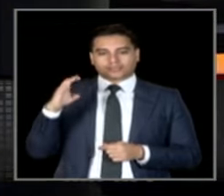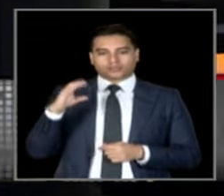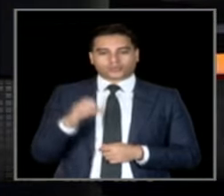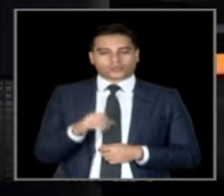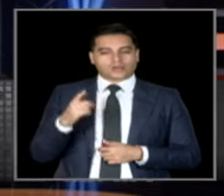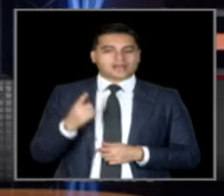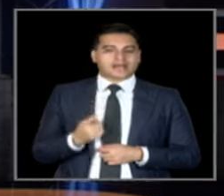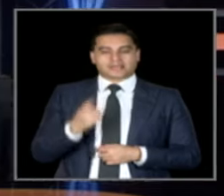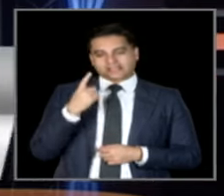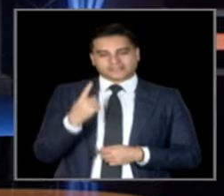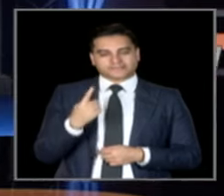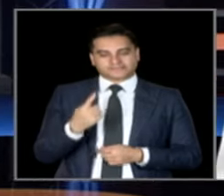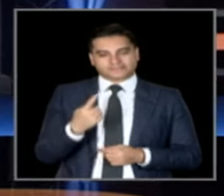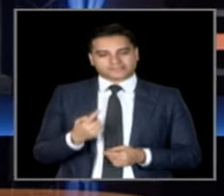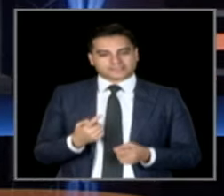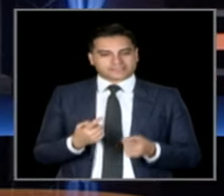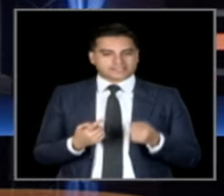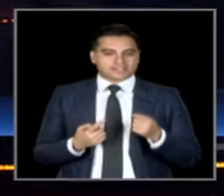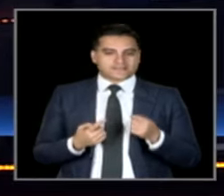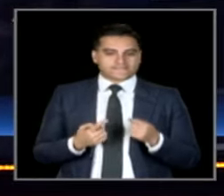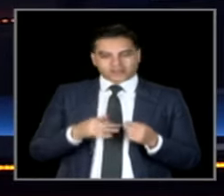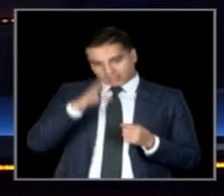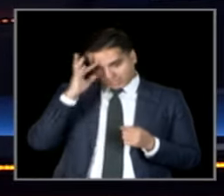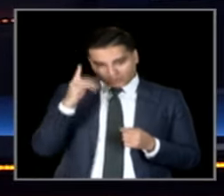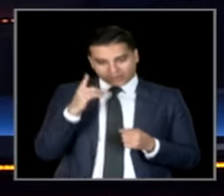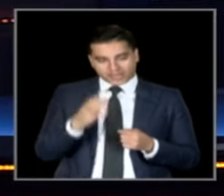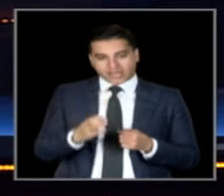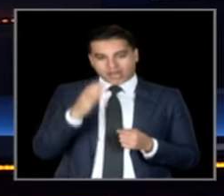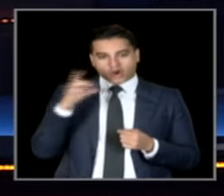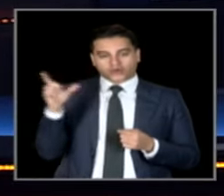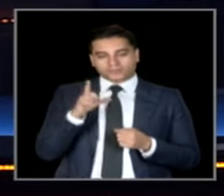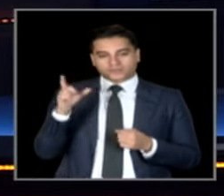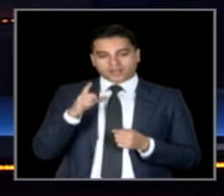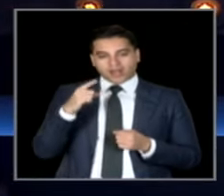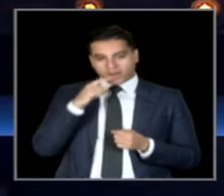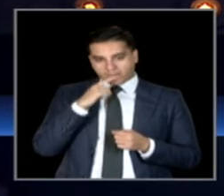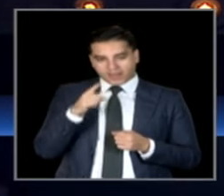هدف بلا مقابل لجامعة المنصورة. لو آية جاوب صح رجعتي